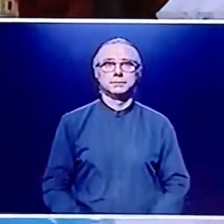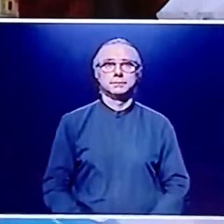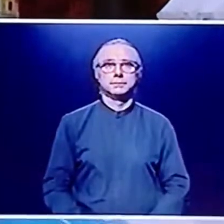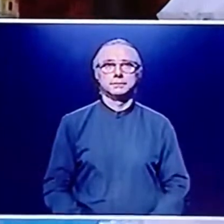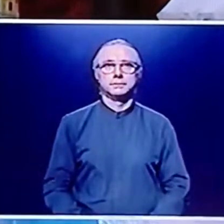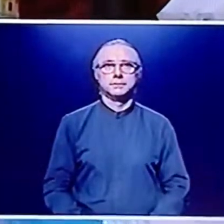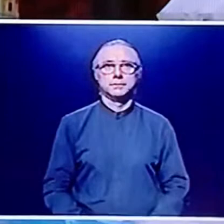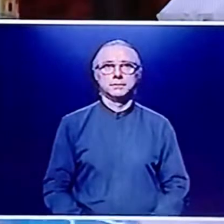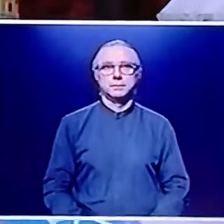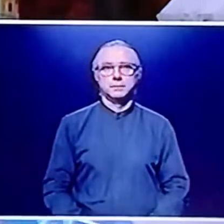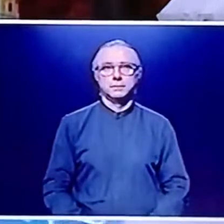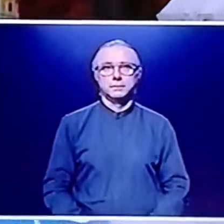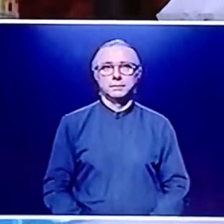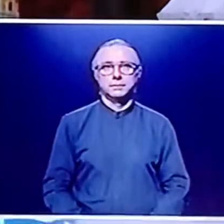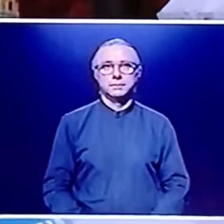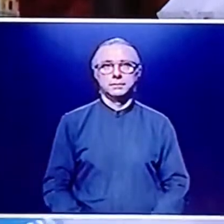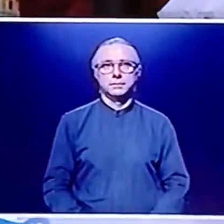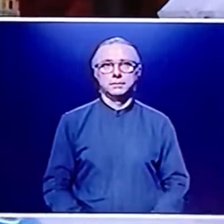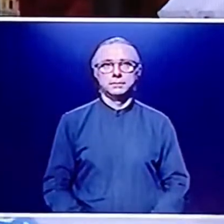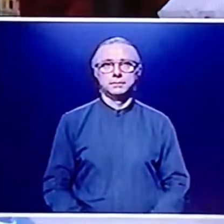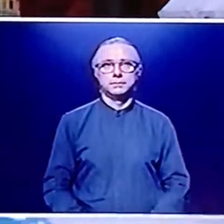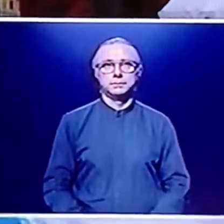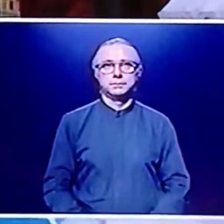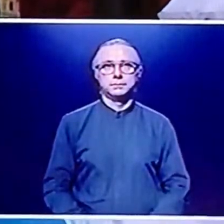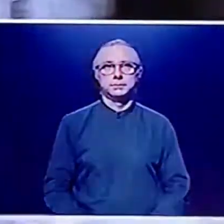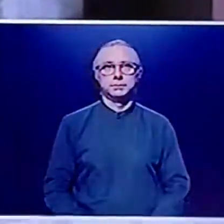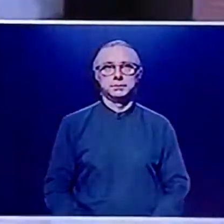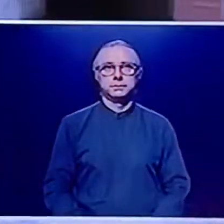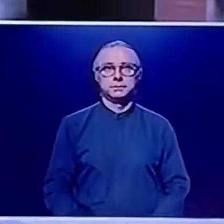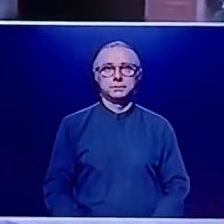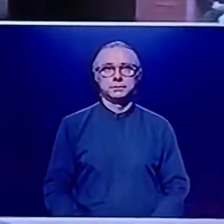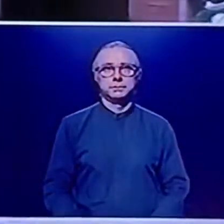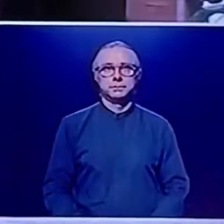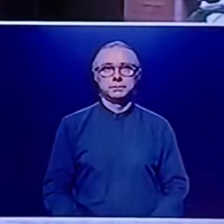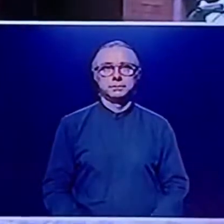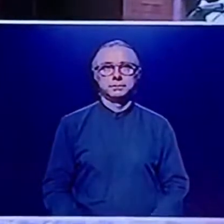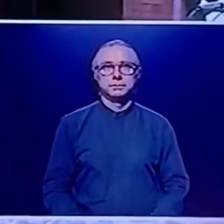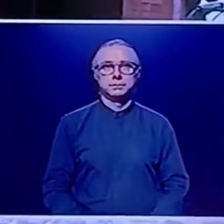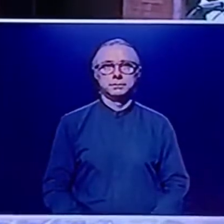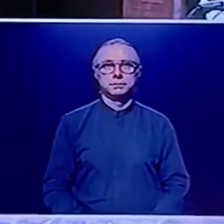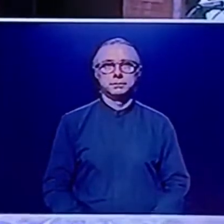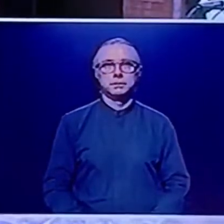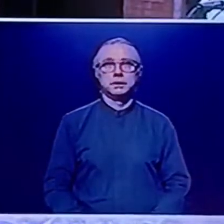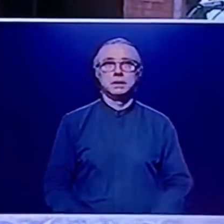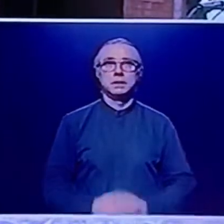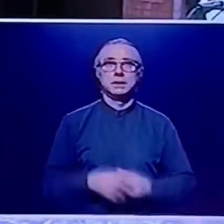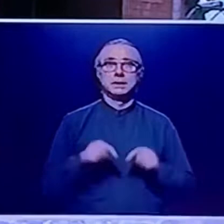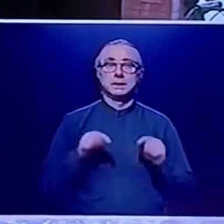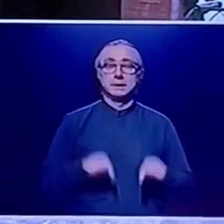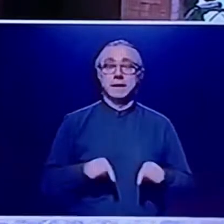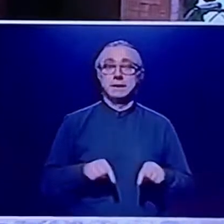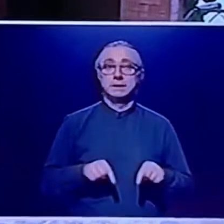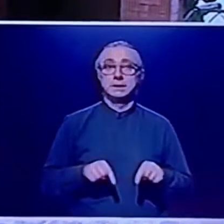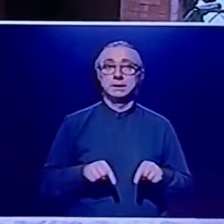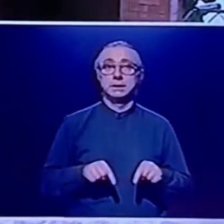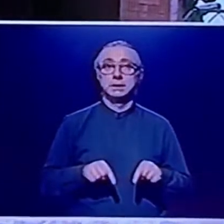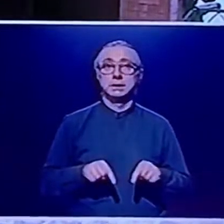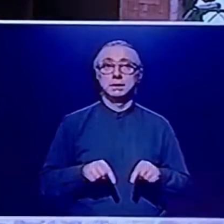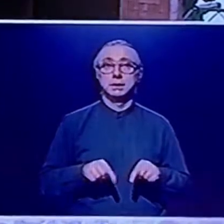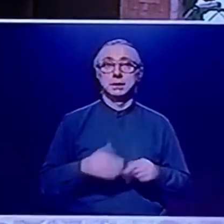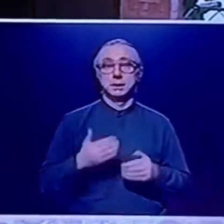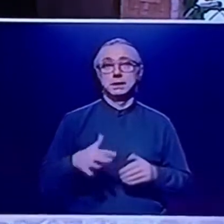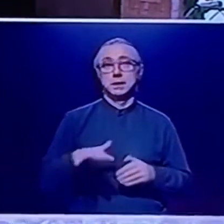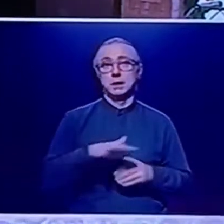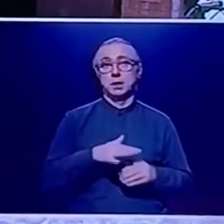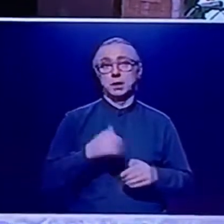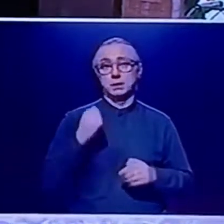Я ни капельки, ни в коем случае не юродствую. Вот позволили, потому что здесь все-таки, ну да, фактически это их территория.